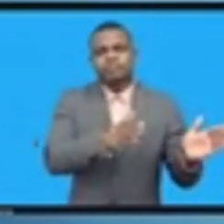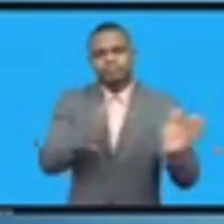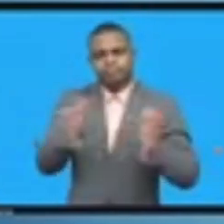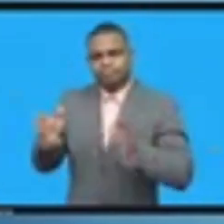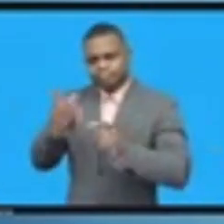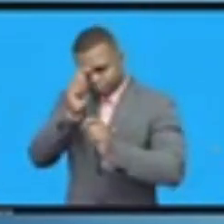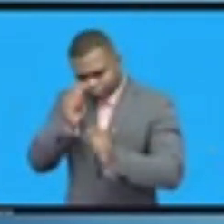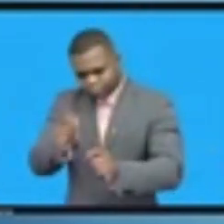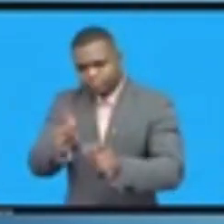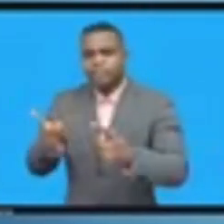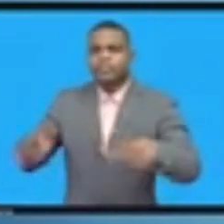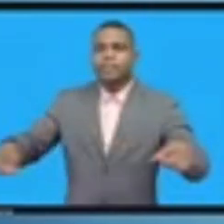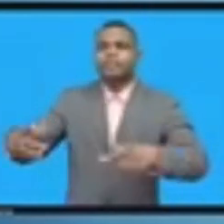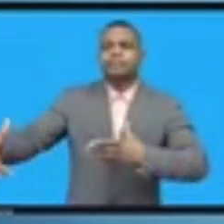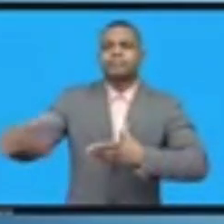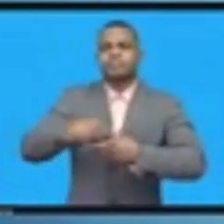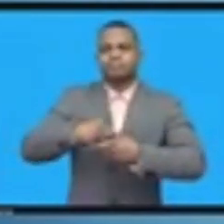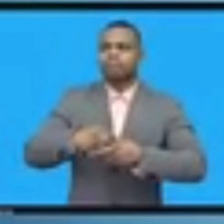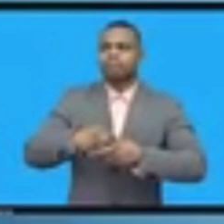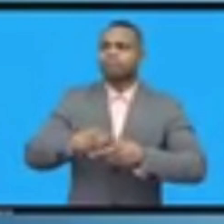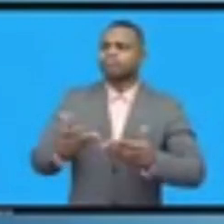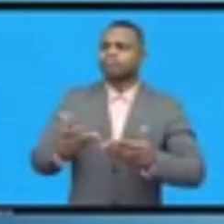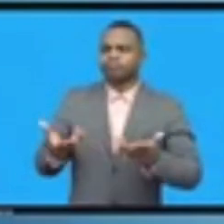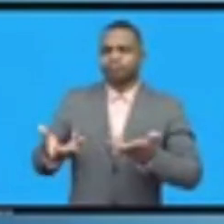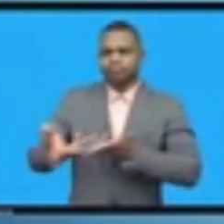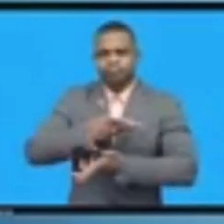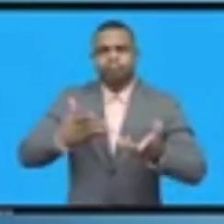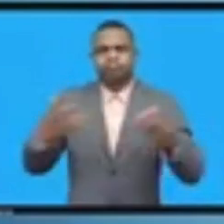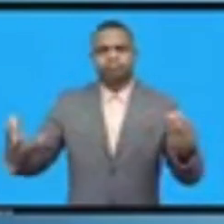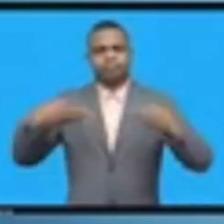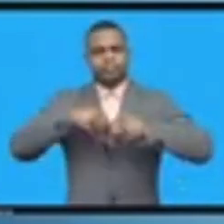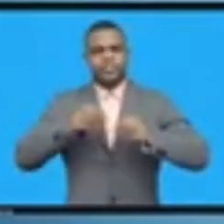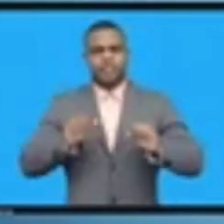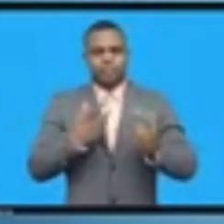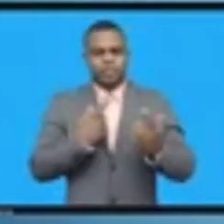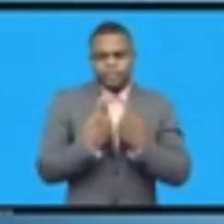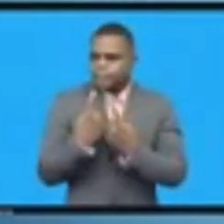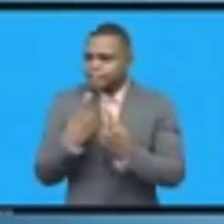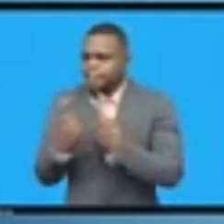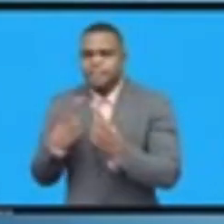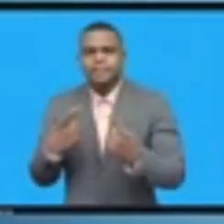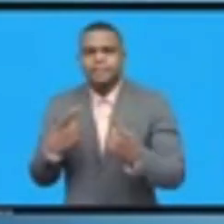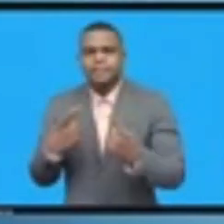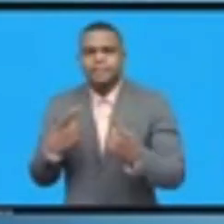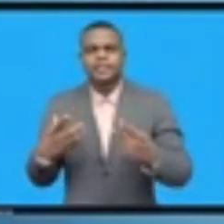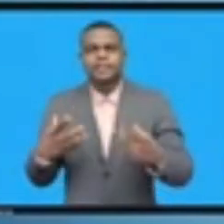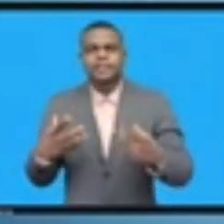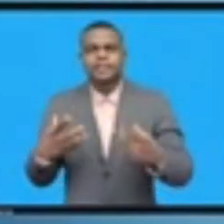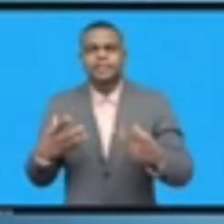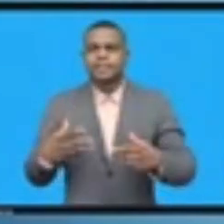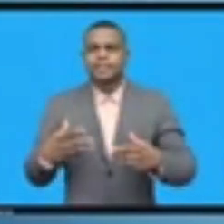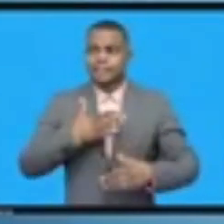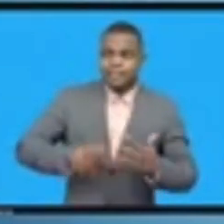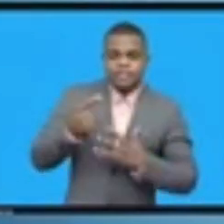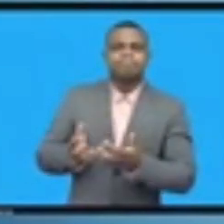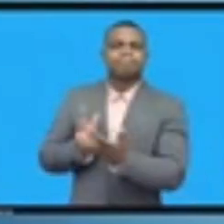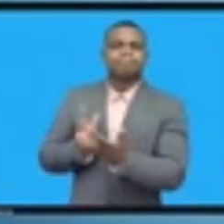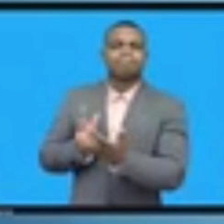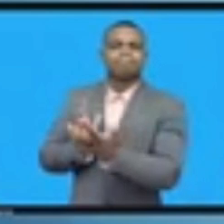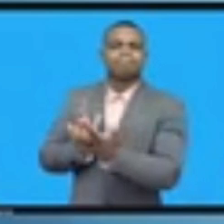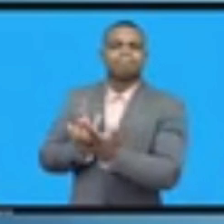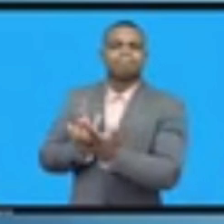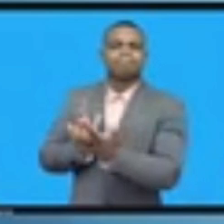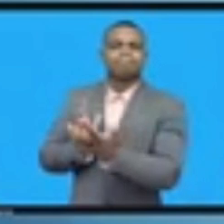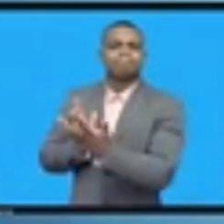间的探讨，使得我们的目标能够得以实现。最后接着呢，就是我们要确保要有